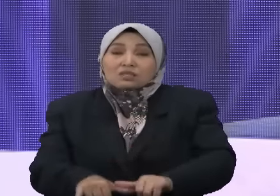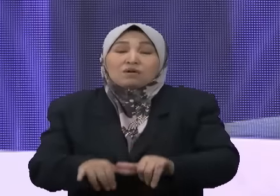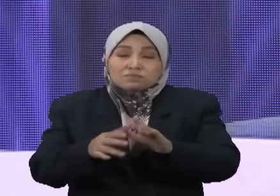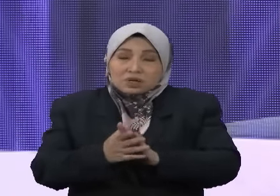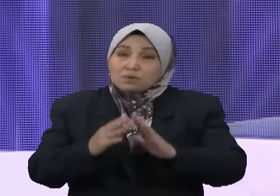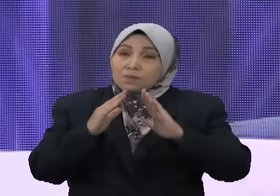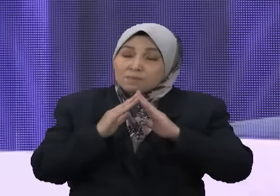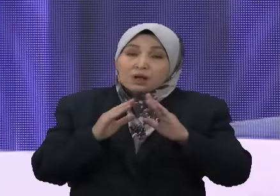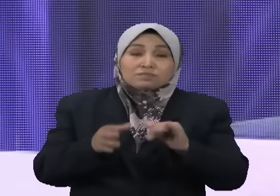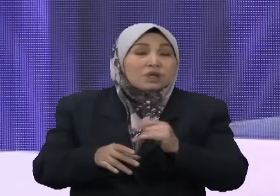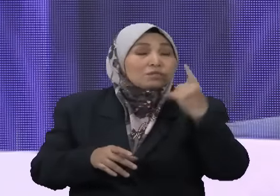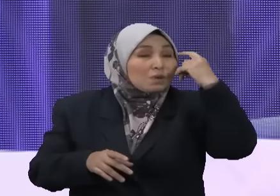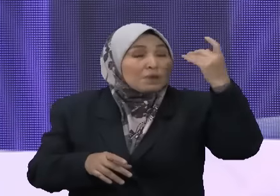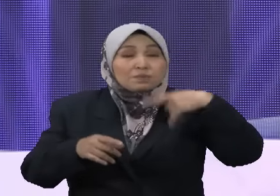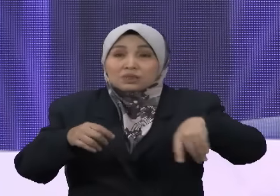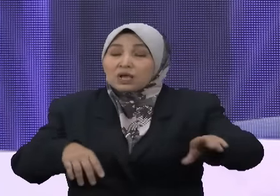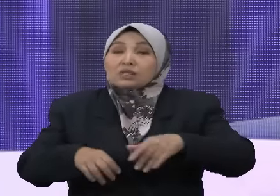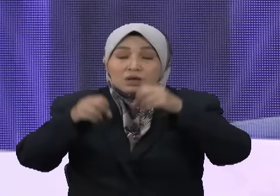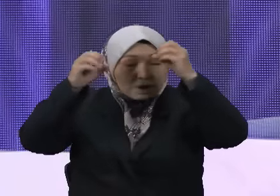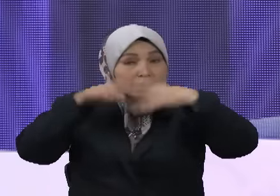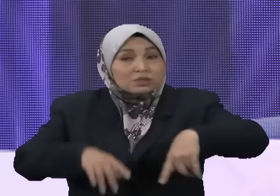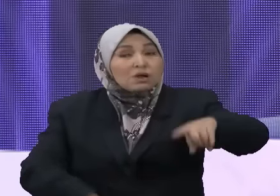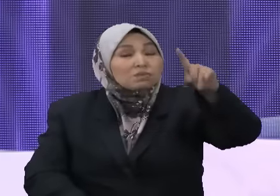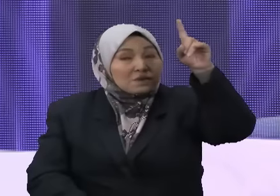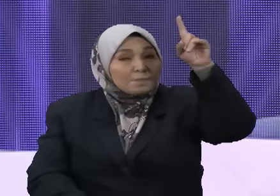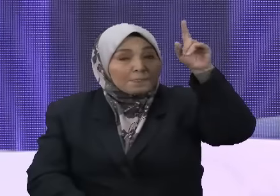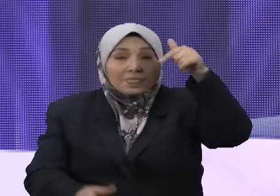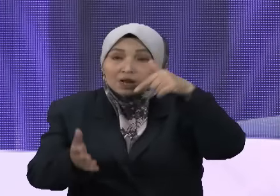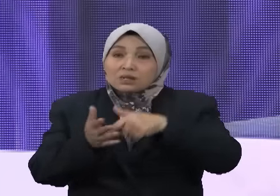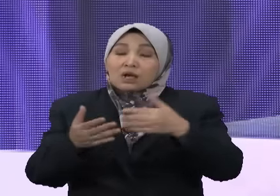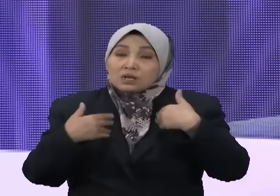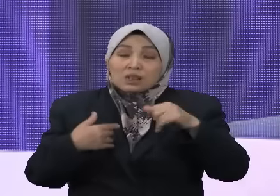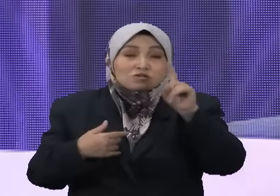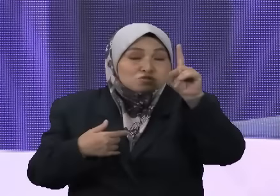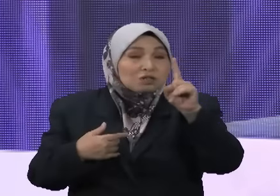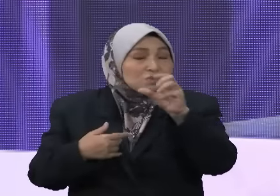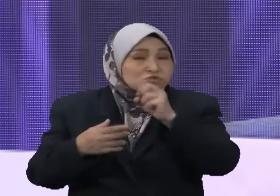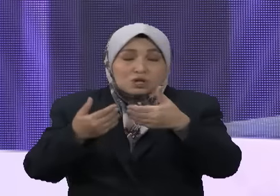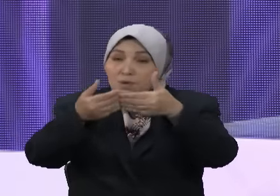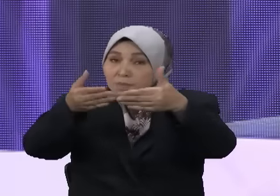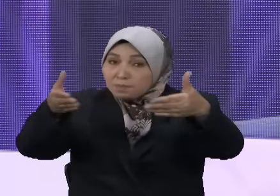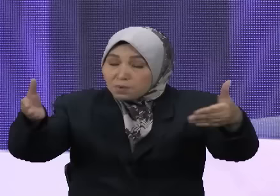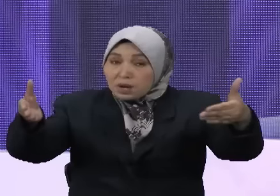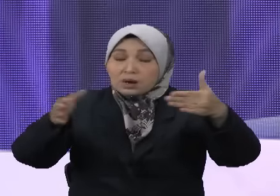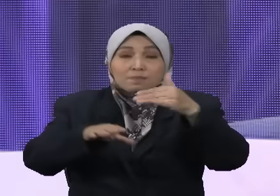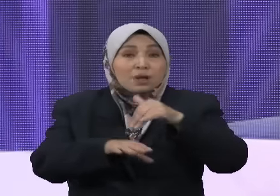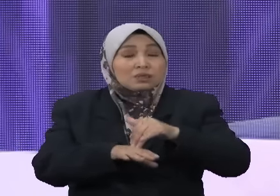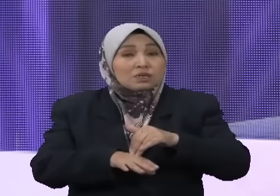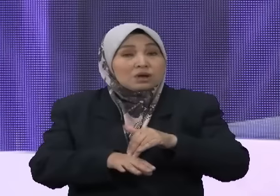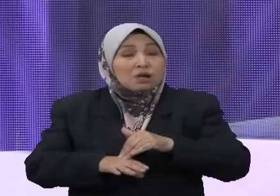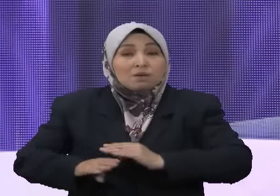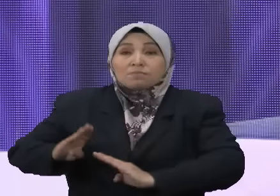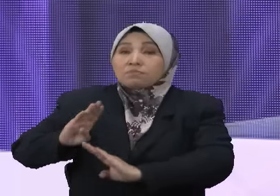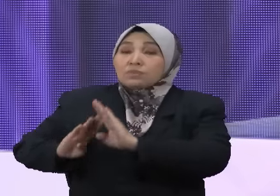di rumah tuan-tuan dan puan-puan dirahmati Allah Subhanahu waala ini juga salah satu Siri pembongkaran terhadap